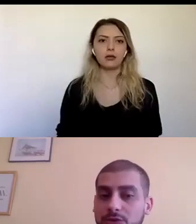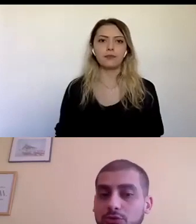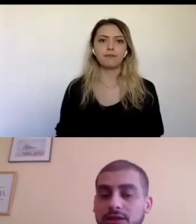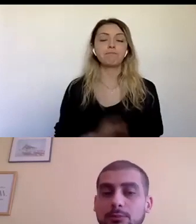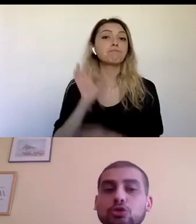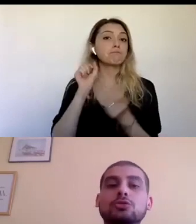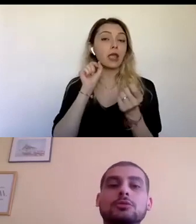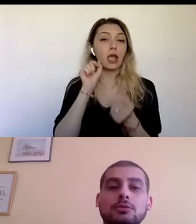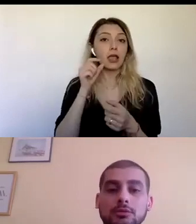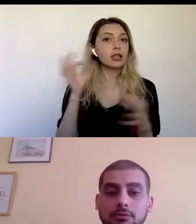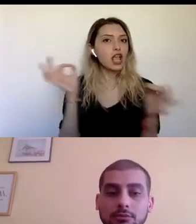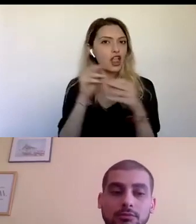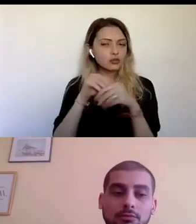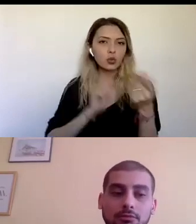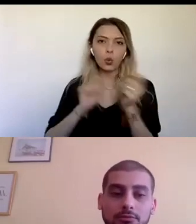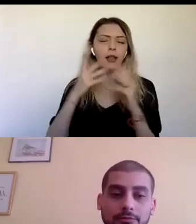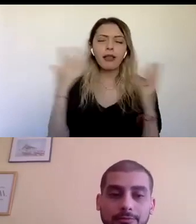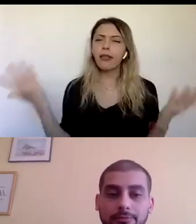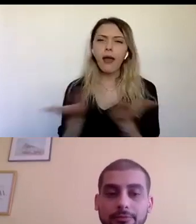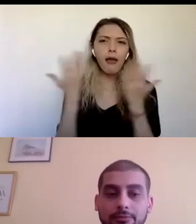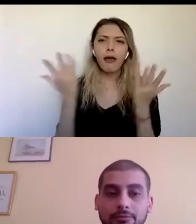İletişim için kullanılan bütün